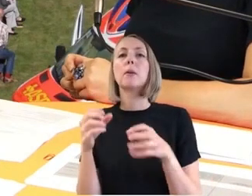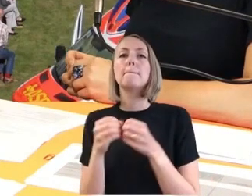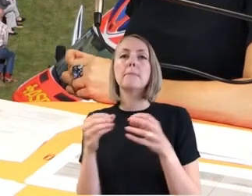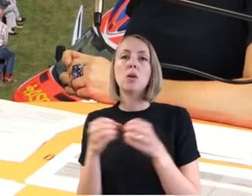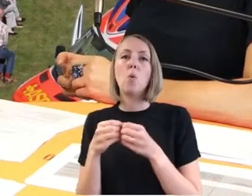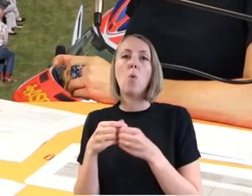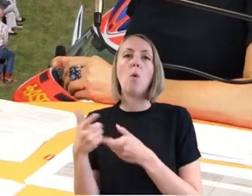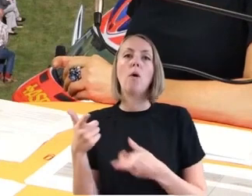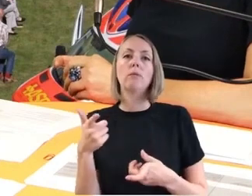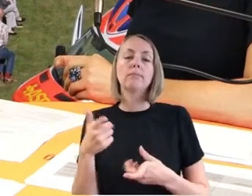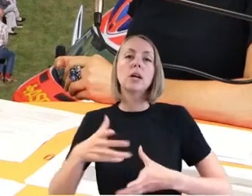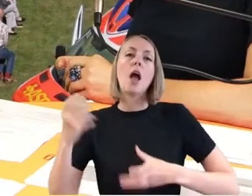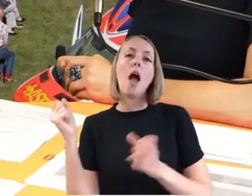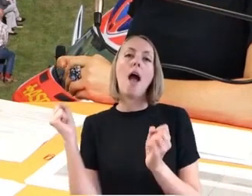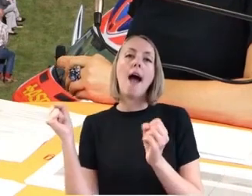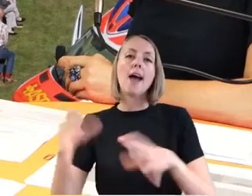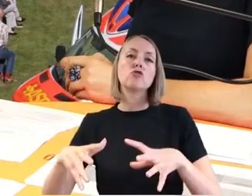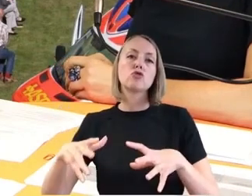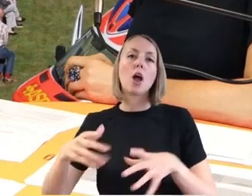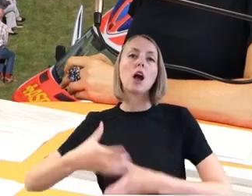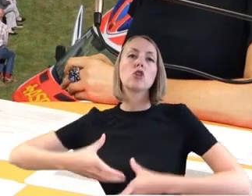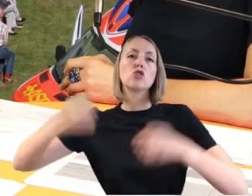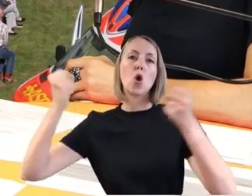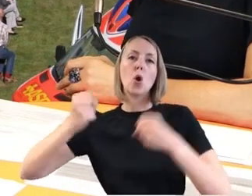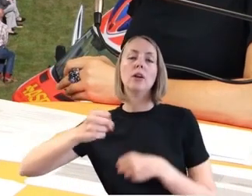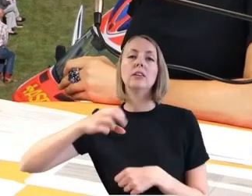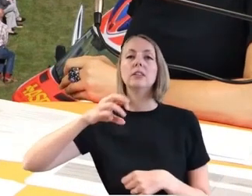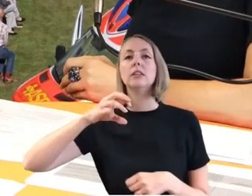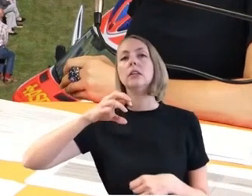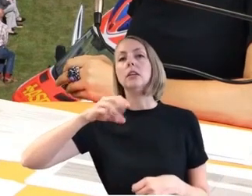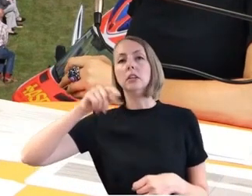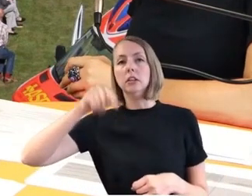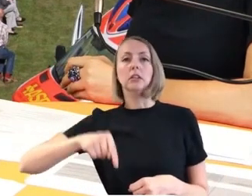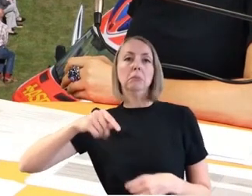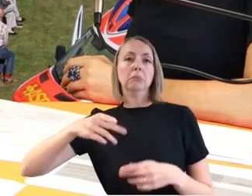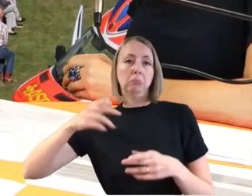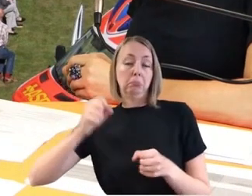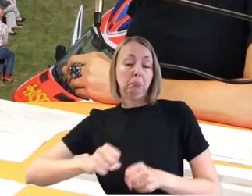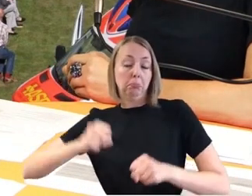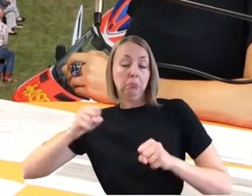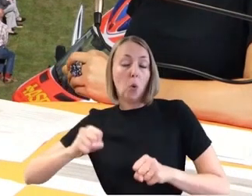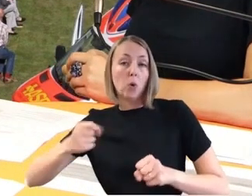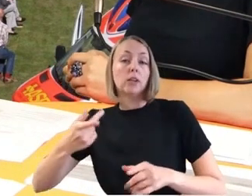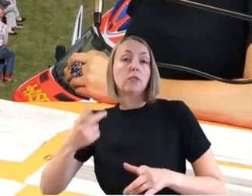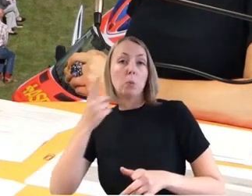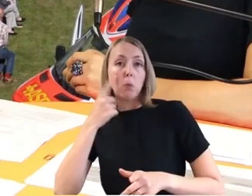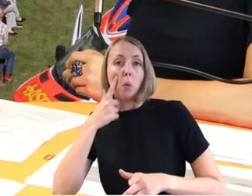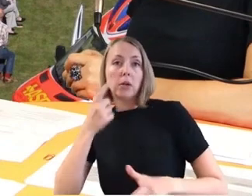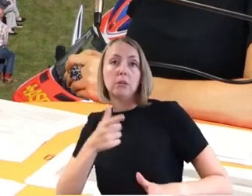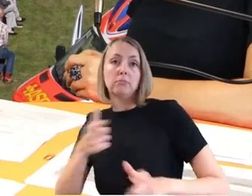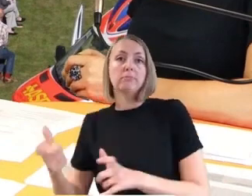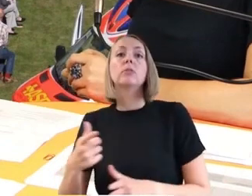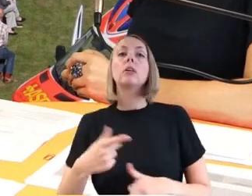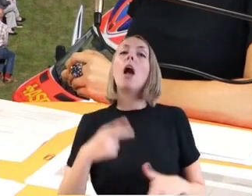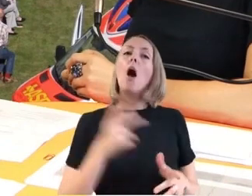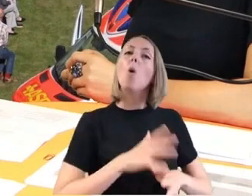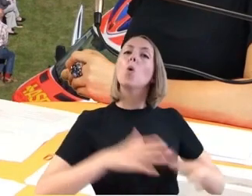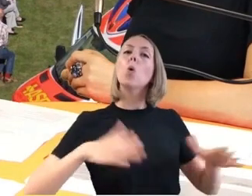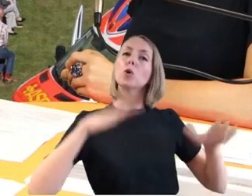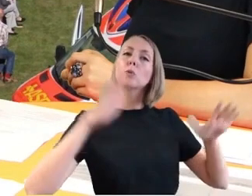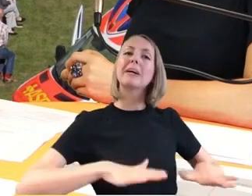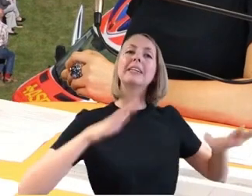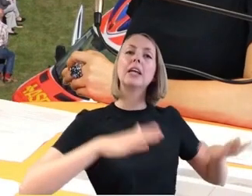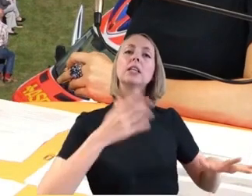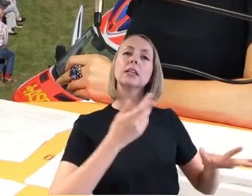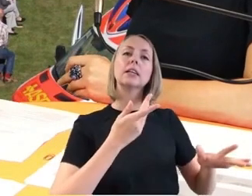in köln die maßnahmen in großbritannien gegen ehemalige spione mit einsatz von